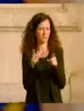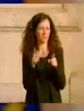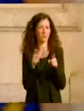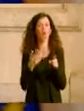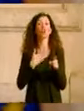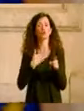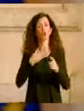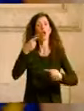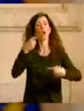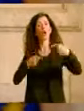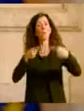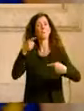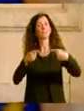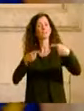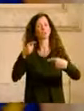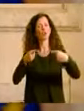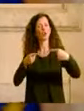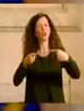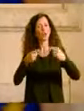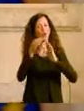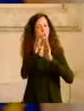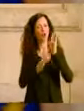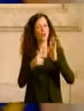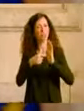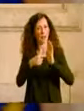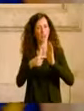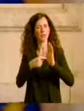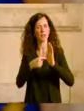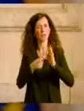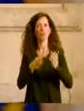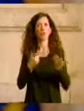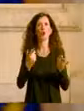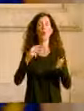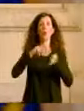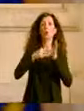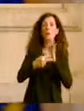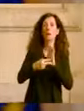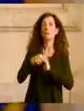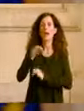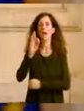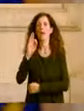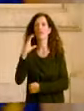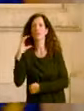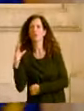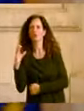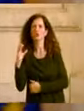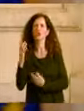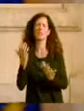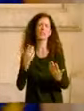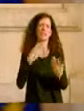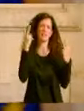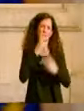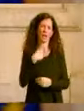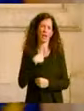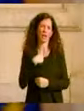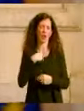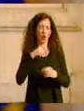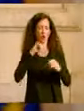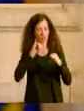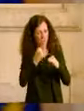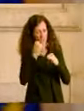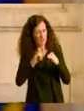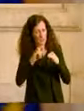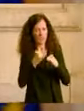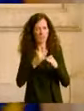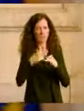tra ordinamenti. Quindi il problema non è se FC con... Io poi non voglio entrare nella